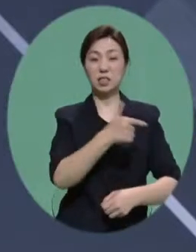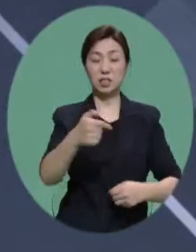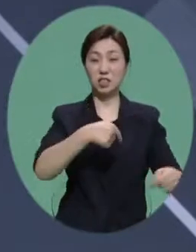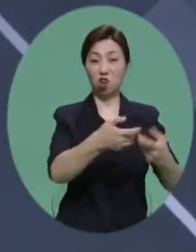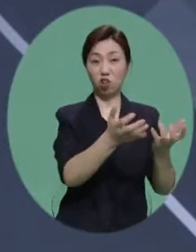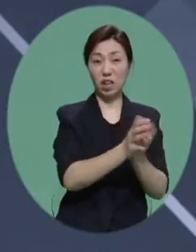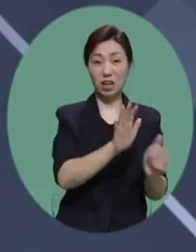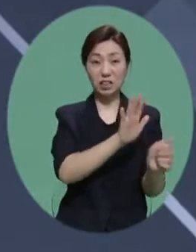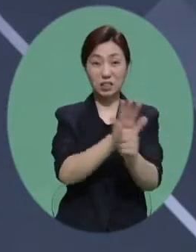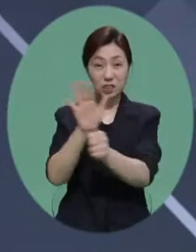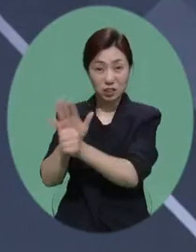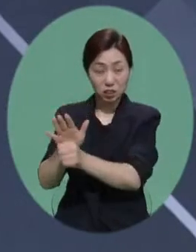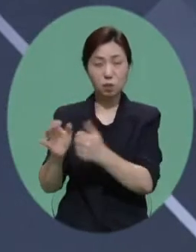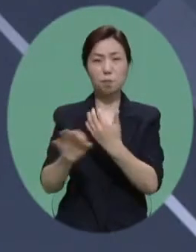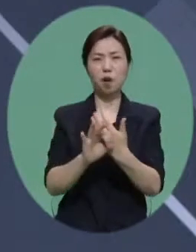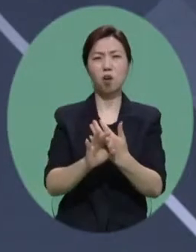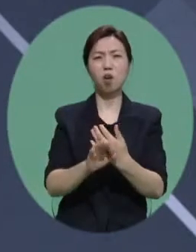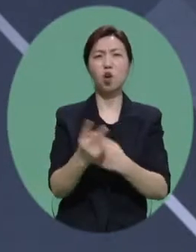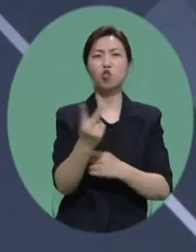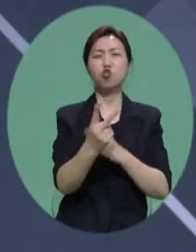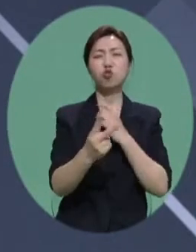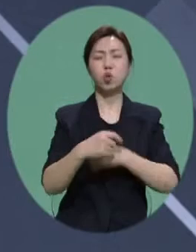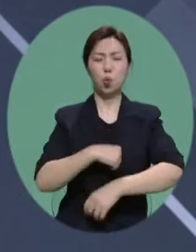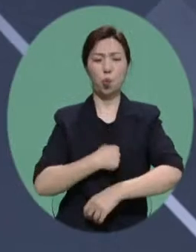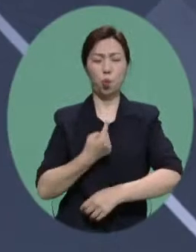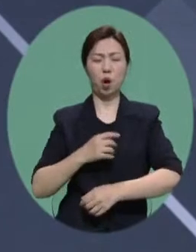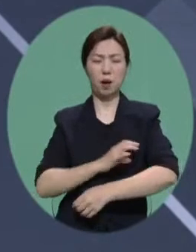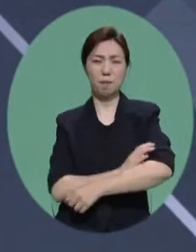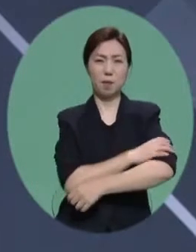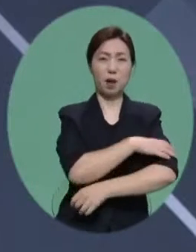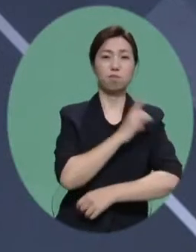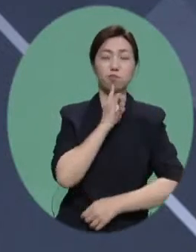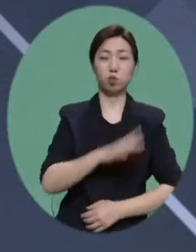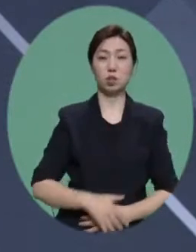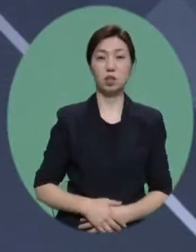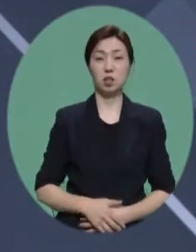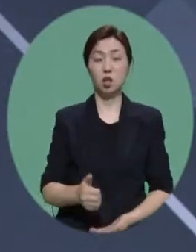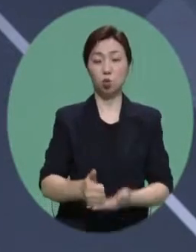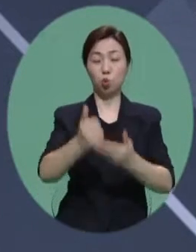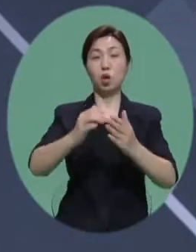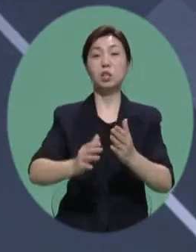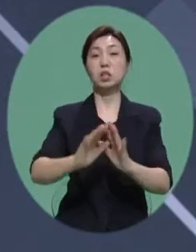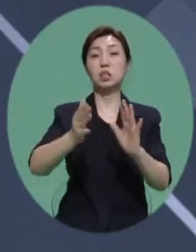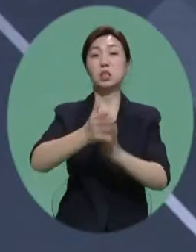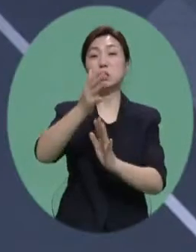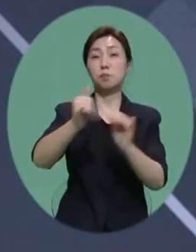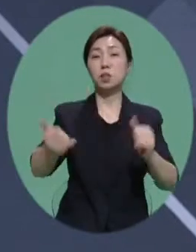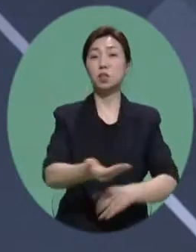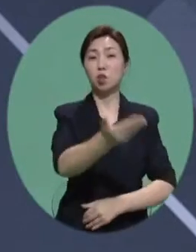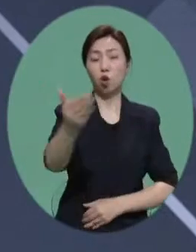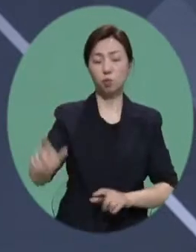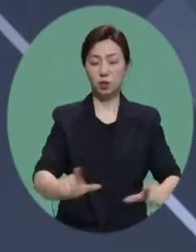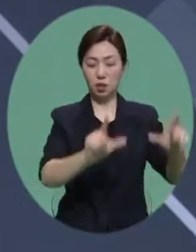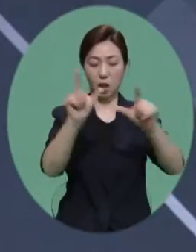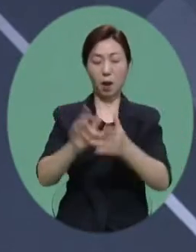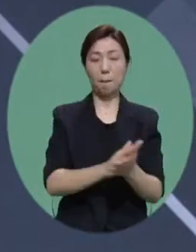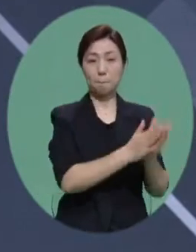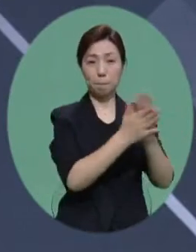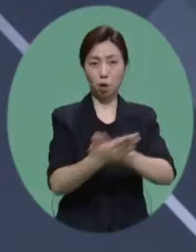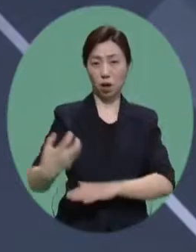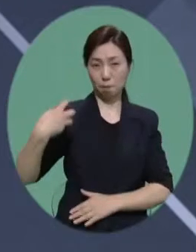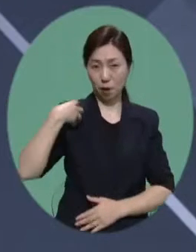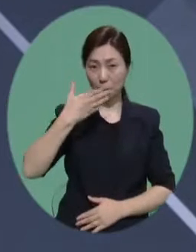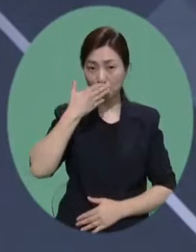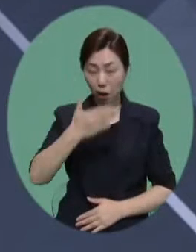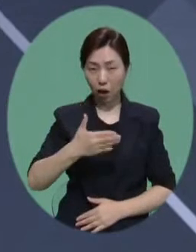정치만 지속 될 뿐입니다 아 존경하는 시민 여러분들의 에 사물 을 삶을 바꾸는 소중한 한 표